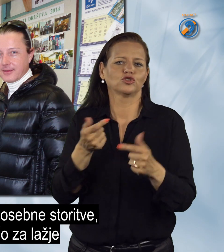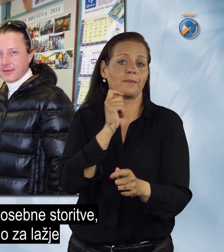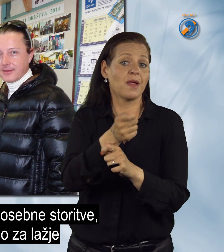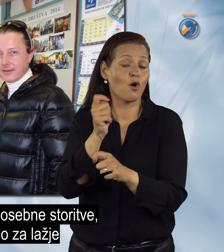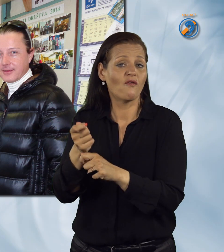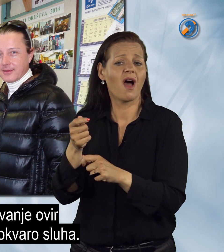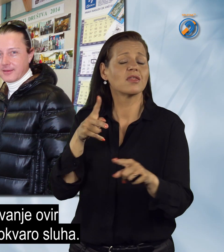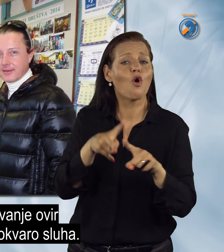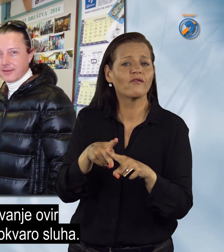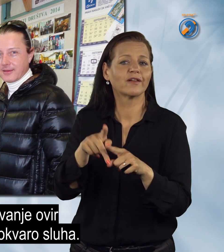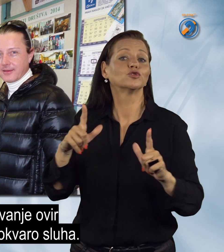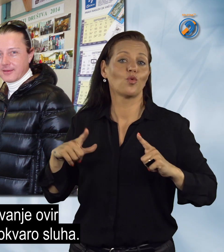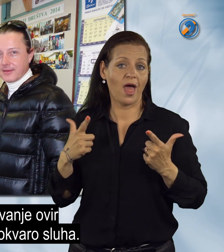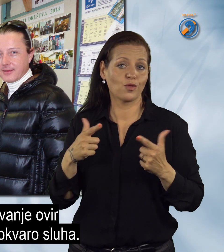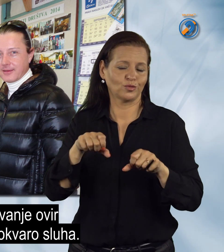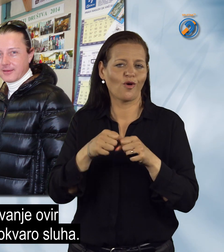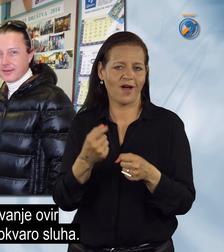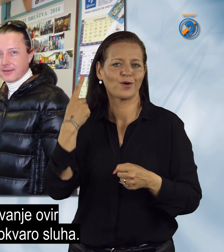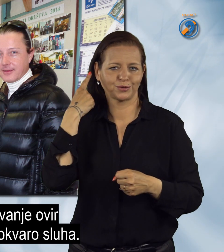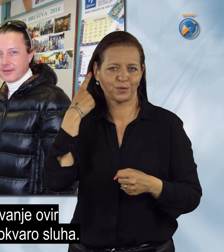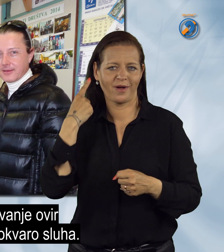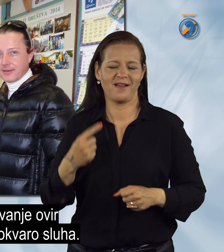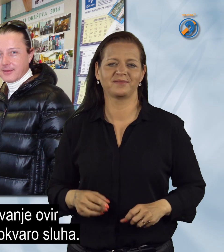ovir v življenju z okvaro sluha.